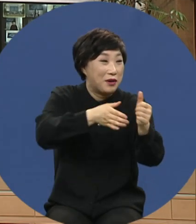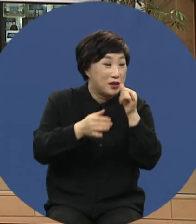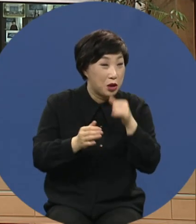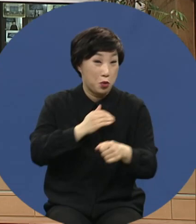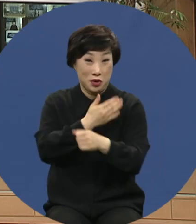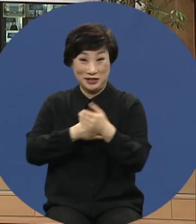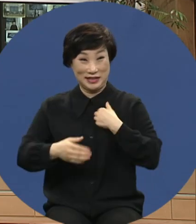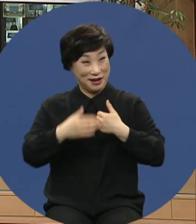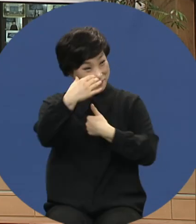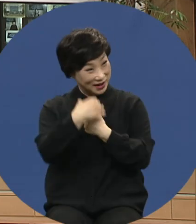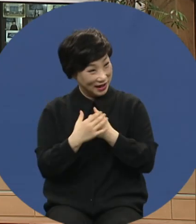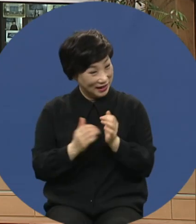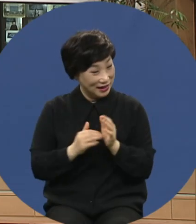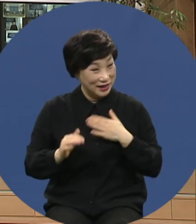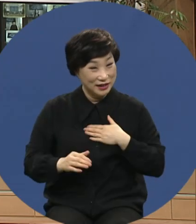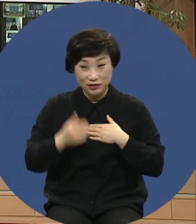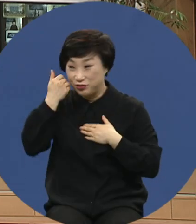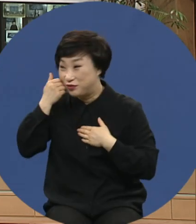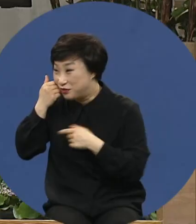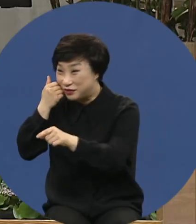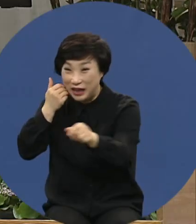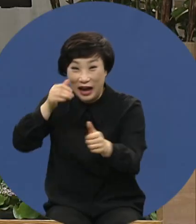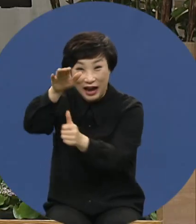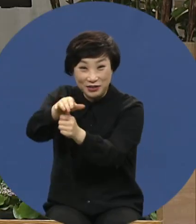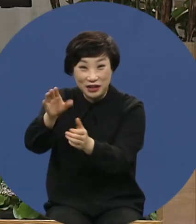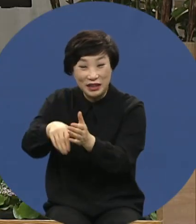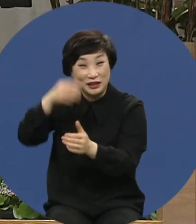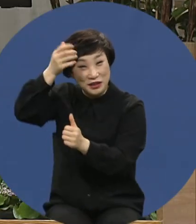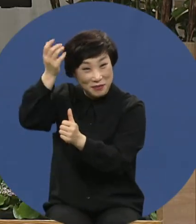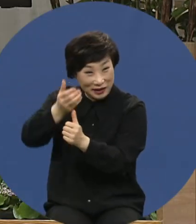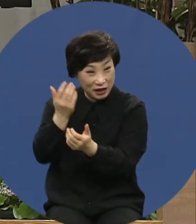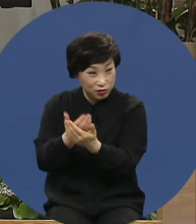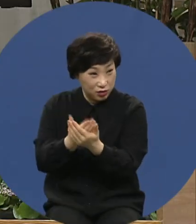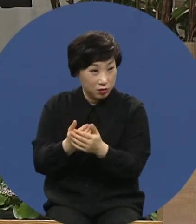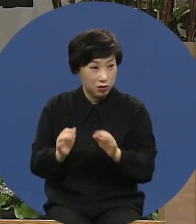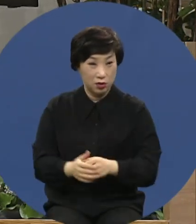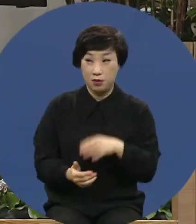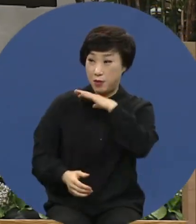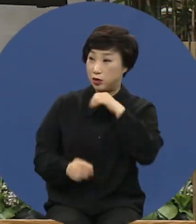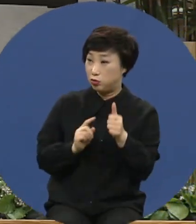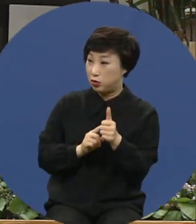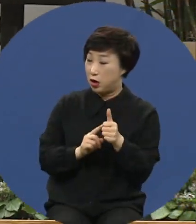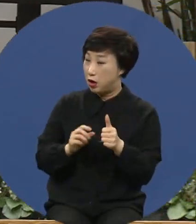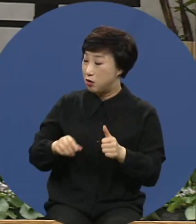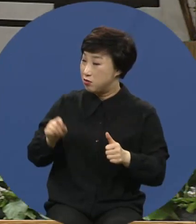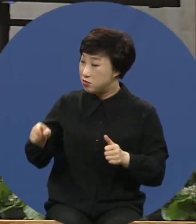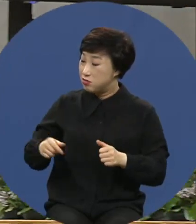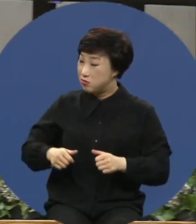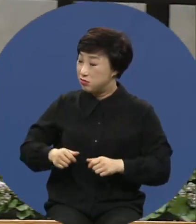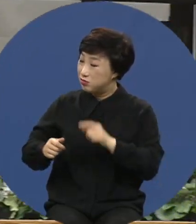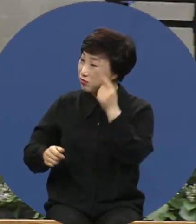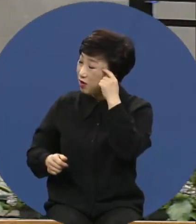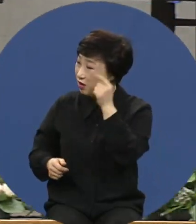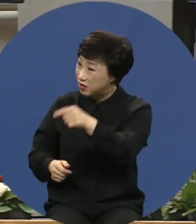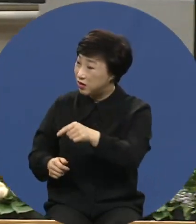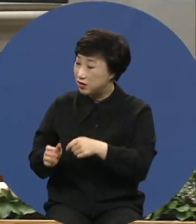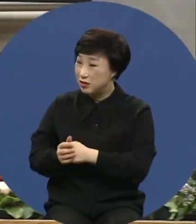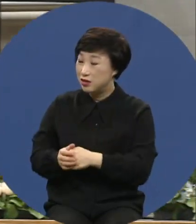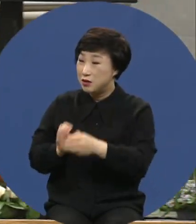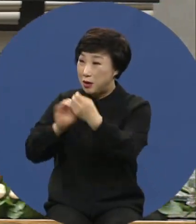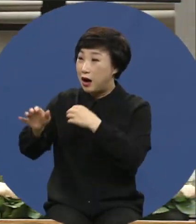내가 안수하는 사람은 성령을 받게 하여 주소서 하니 베드로가 가로되 내가 하나님의 선물을 돈 주고 살